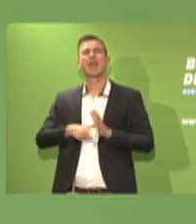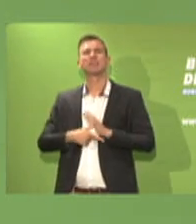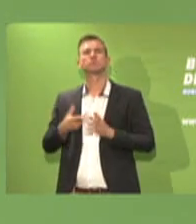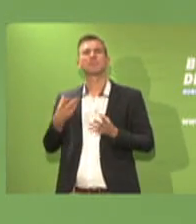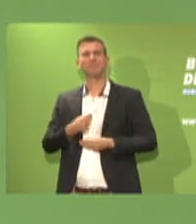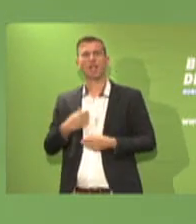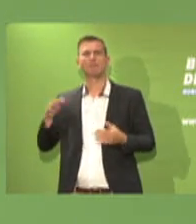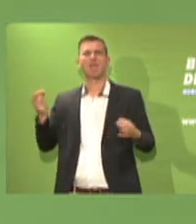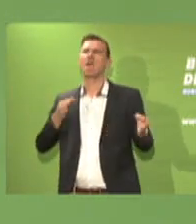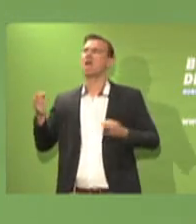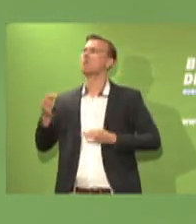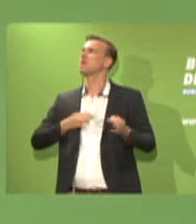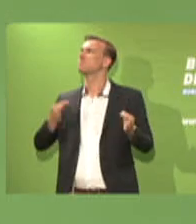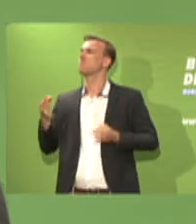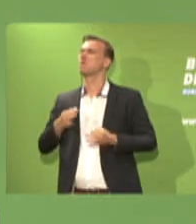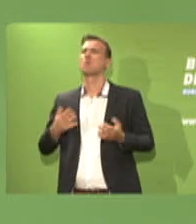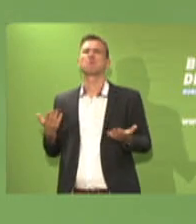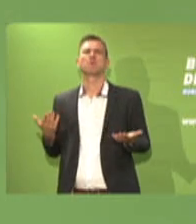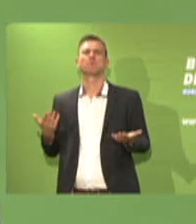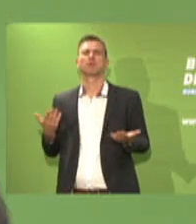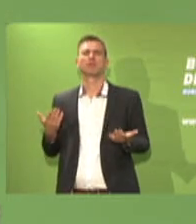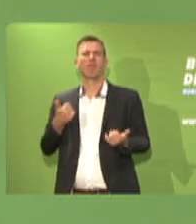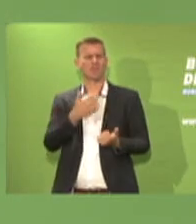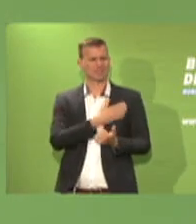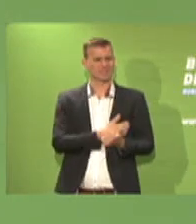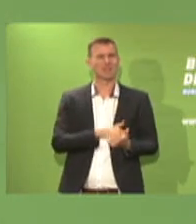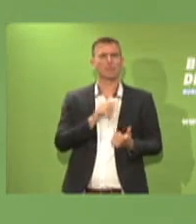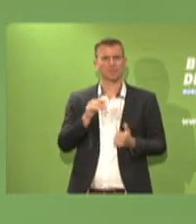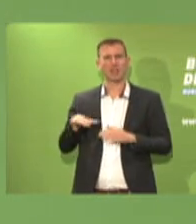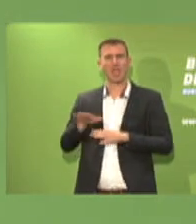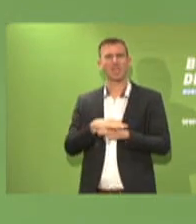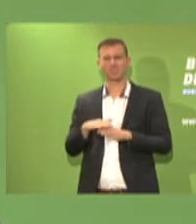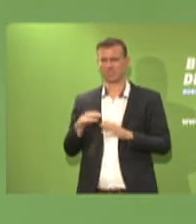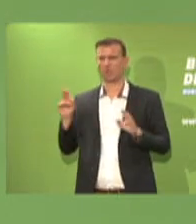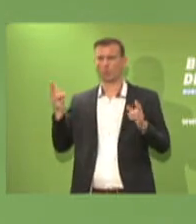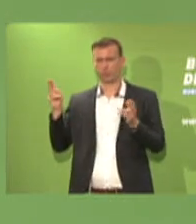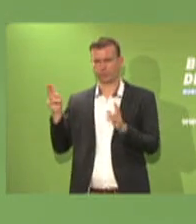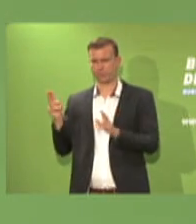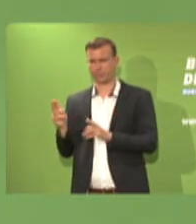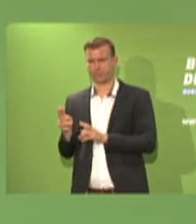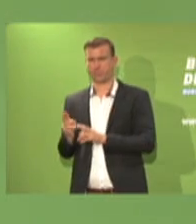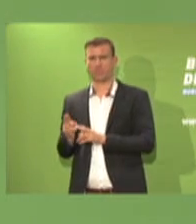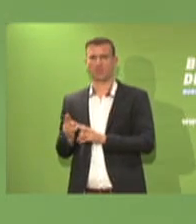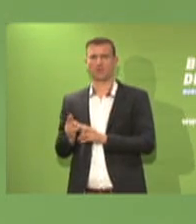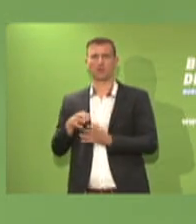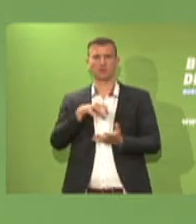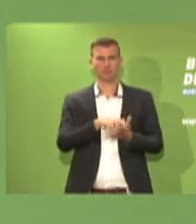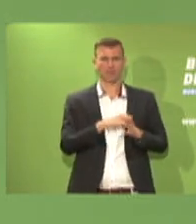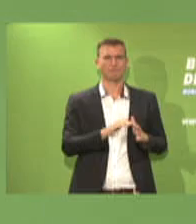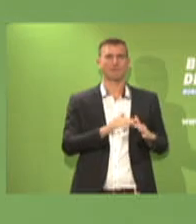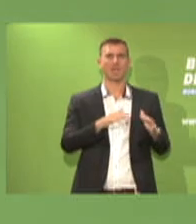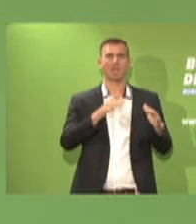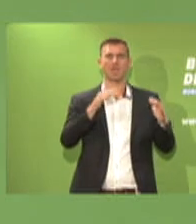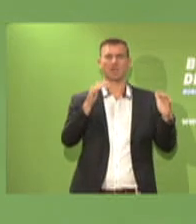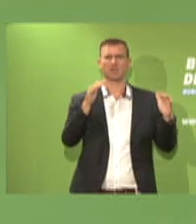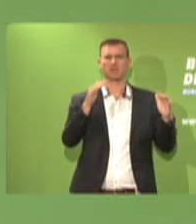Sozialleistungsempfängern. Das sind also, wir haben einerseits den Trend Abwanderung vom Land weg hin, Zuzug in die Städte. Und